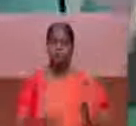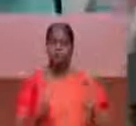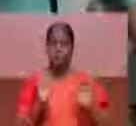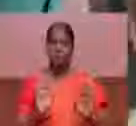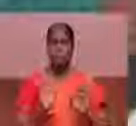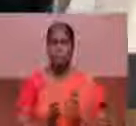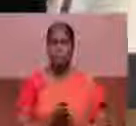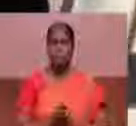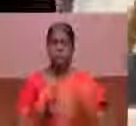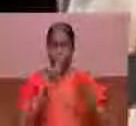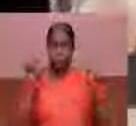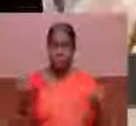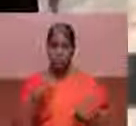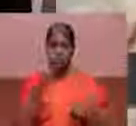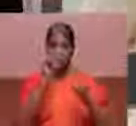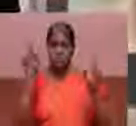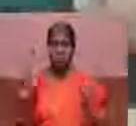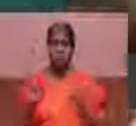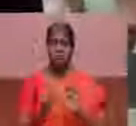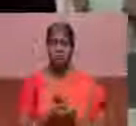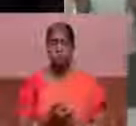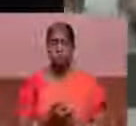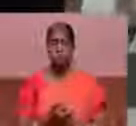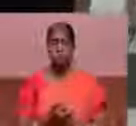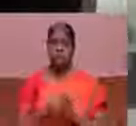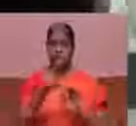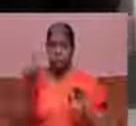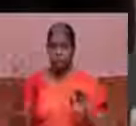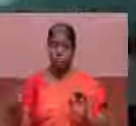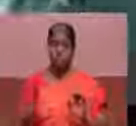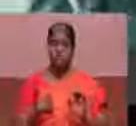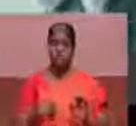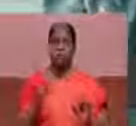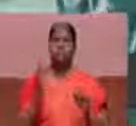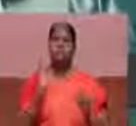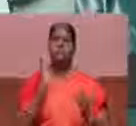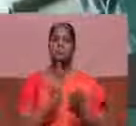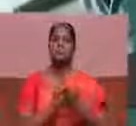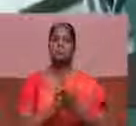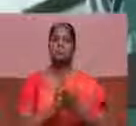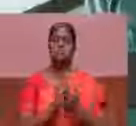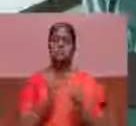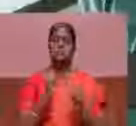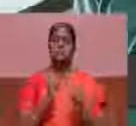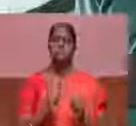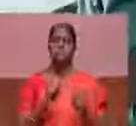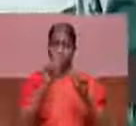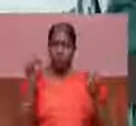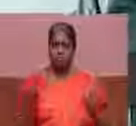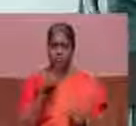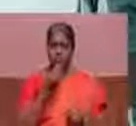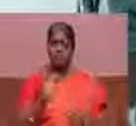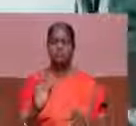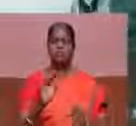வகையில் தகவல் வழிகாட்டி பலகைகள் வைக்க வேண்டும். இது நீங்கள் வாக்குச்சாவடியில் என்னென்ன பணிகள் செய்ய வேண்டும் என்பதனை குறிக்கும் விவரங்கள் அடங்கிய